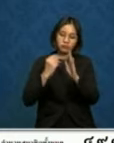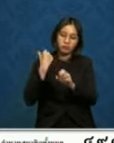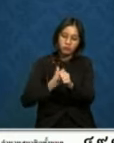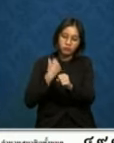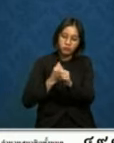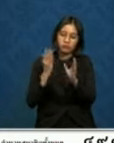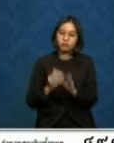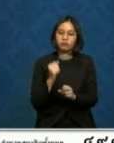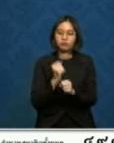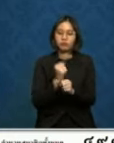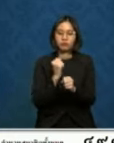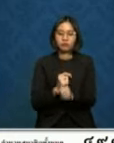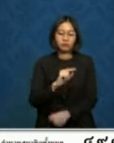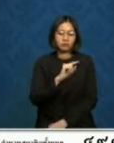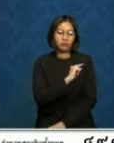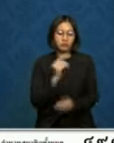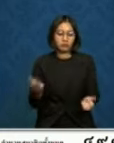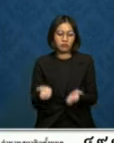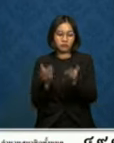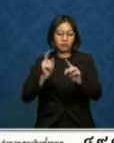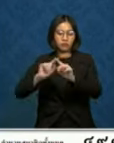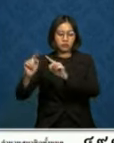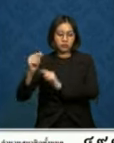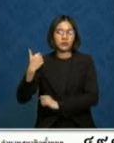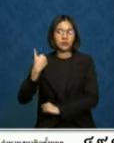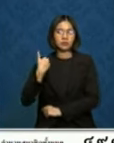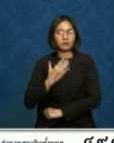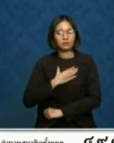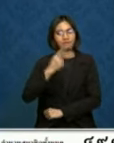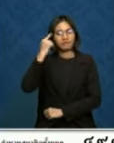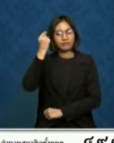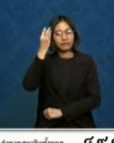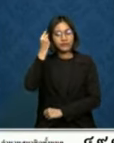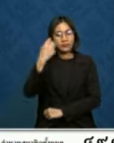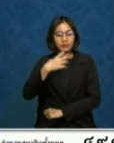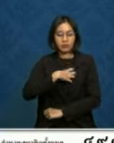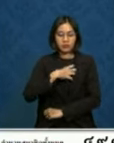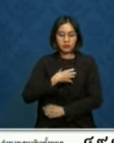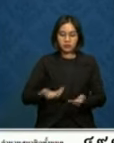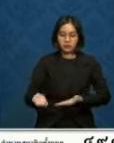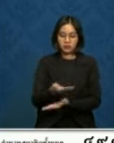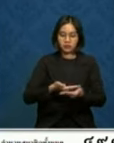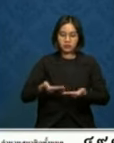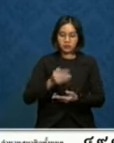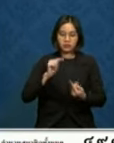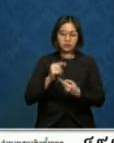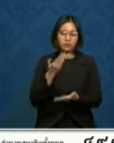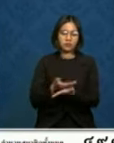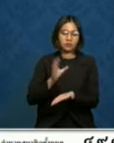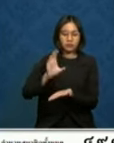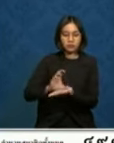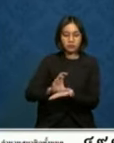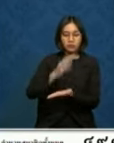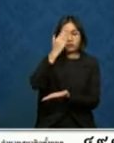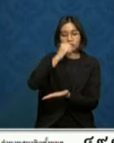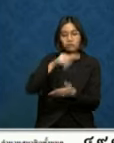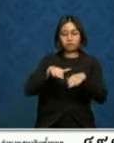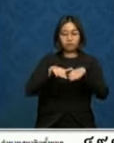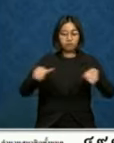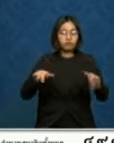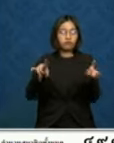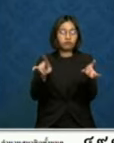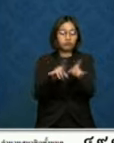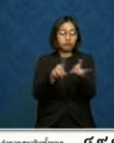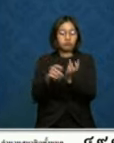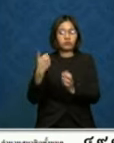ที่และเสริมสร้างความรับผิดชอบต่อหน้าที่ค่ะท่านประธานฉันคิดว่าอยากให้มีการพิจารณาการใช้งบตรงนี้ให้มีประสิทธิภาพม